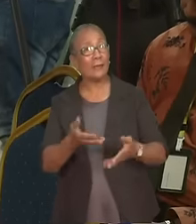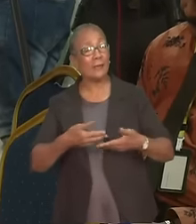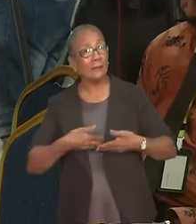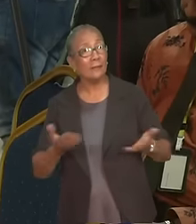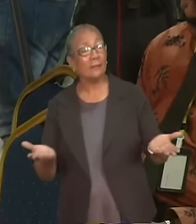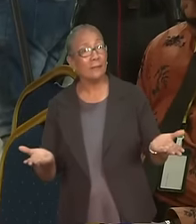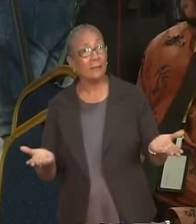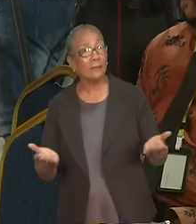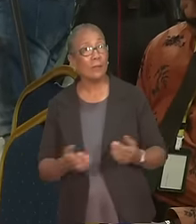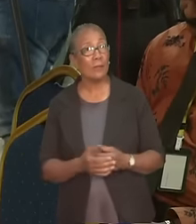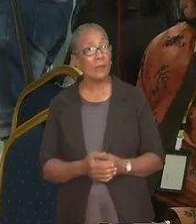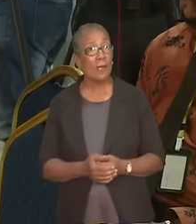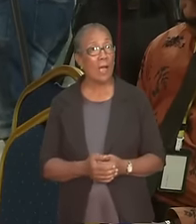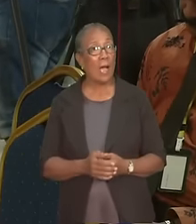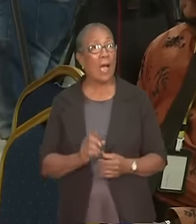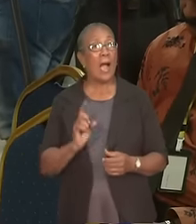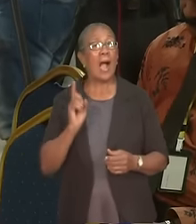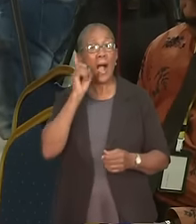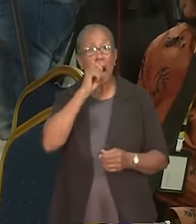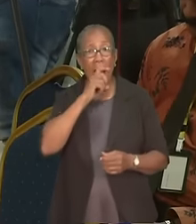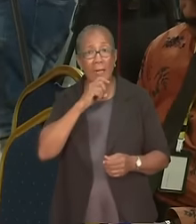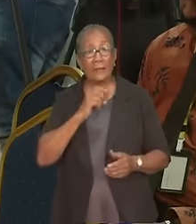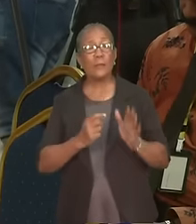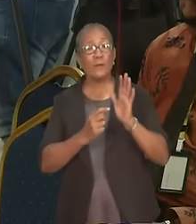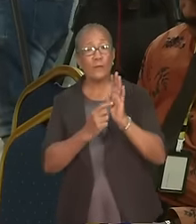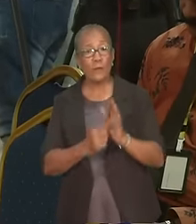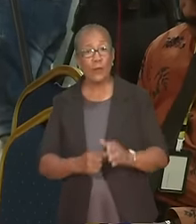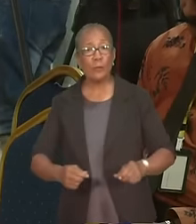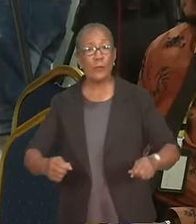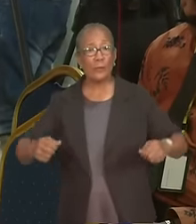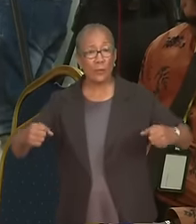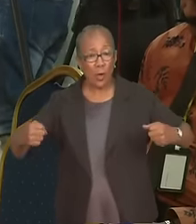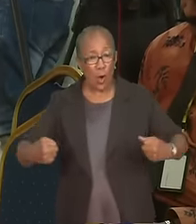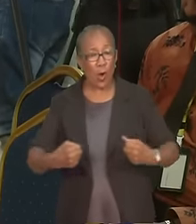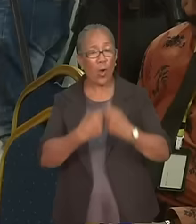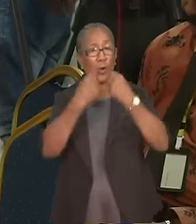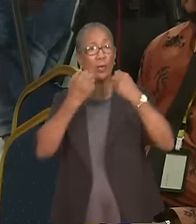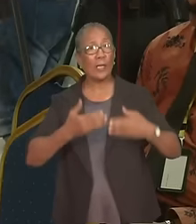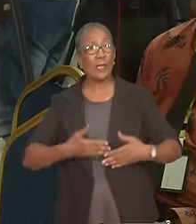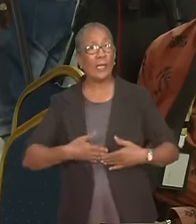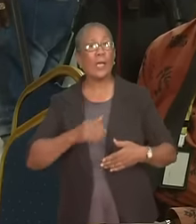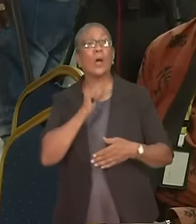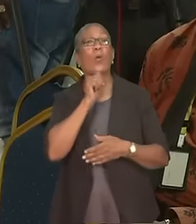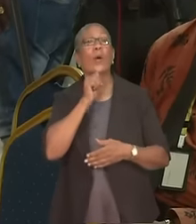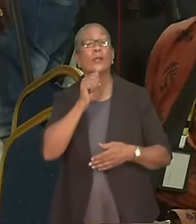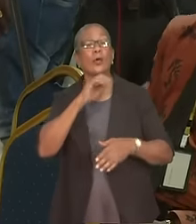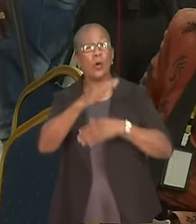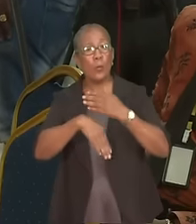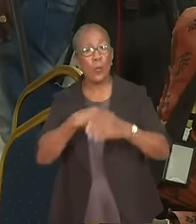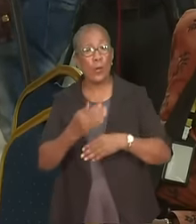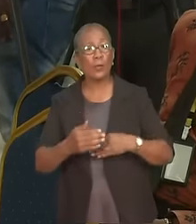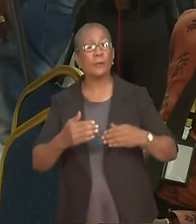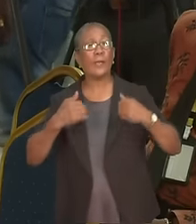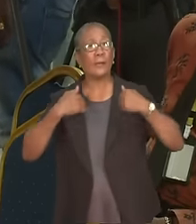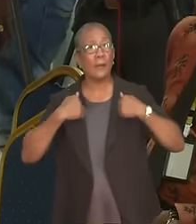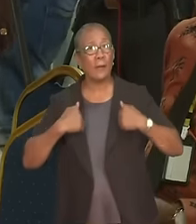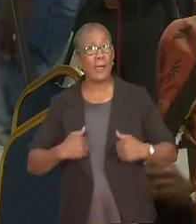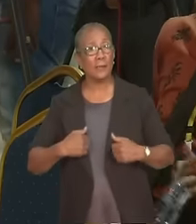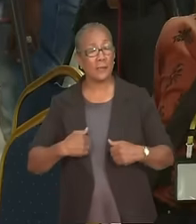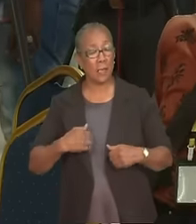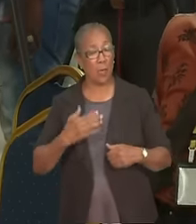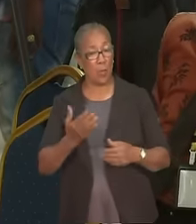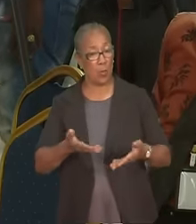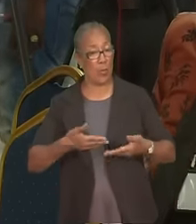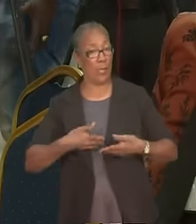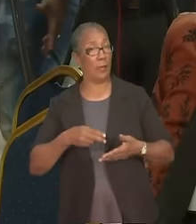Als ze een ongeluk aan het werk krijgen, wat gebeurt met hun? Want deze mensen, wij tolereren ze,